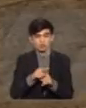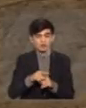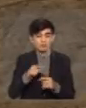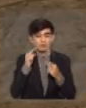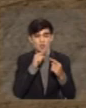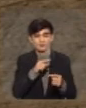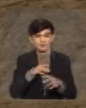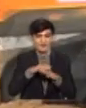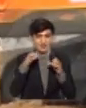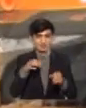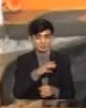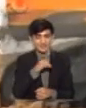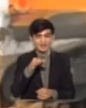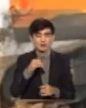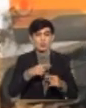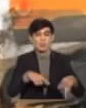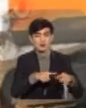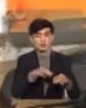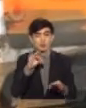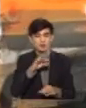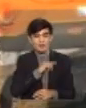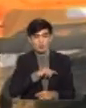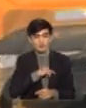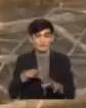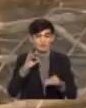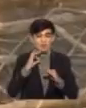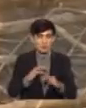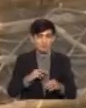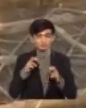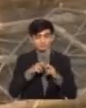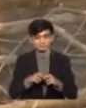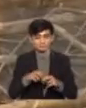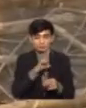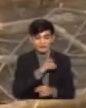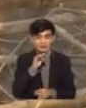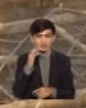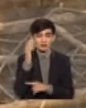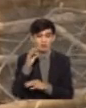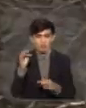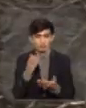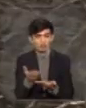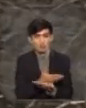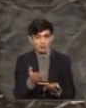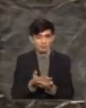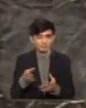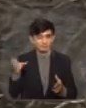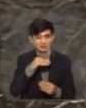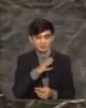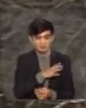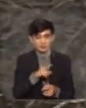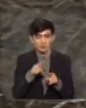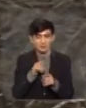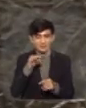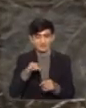қарсы шыққан еді. Кейін мердігер компаниялардың жұмысын тексерген прокурорлар өзен жағасындағы талдарды оңды-солды отаған мекемелерді анықтап,